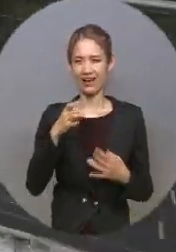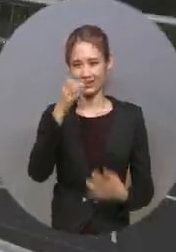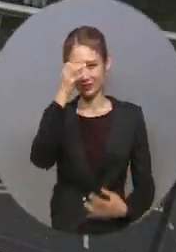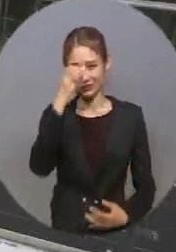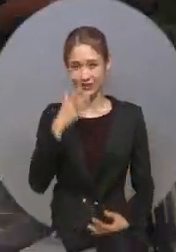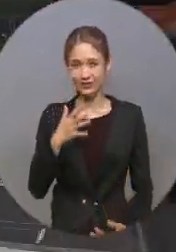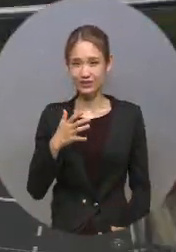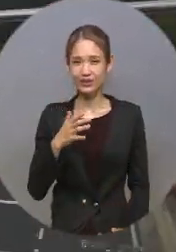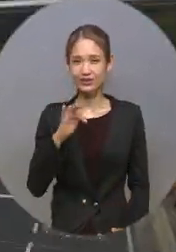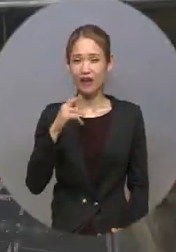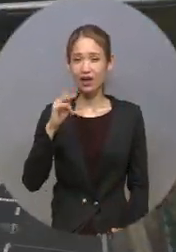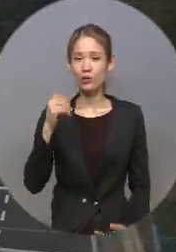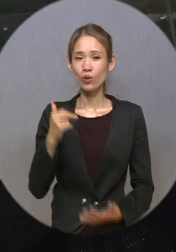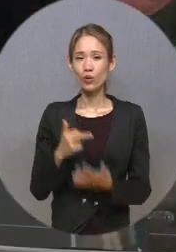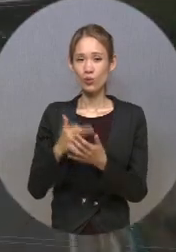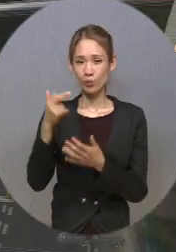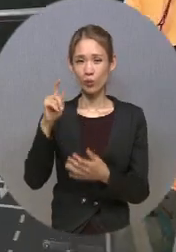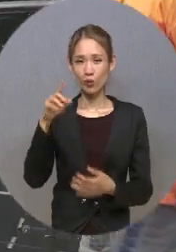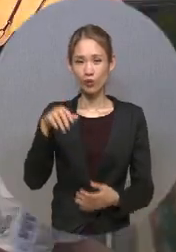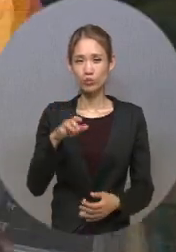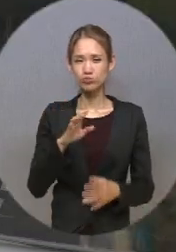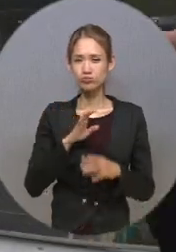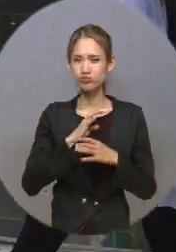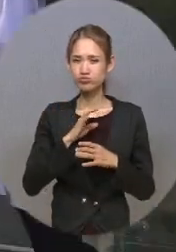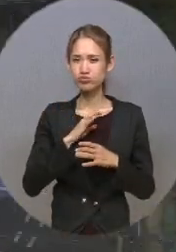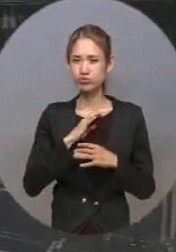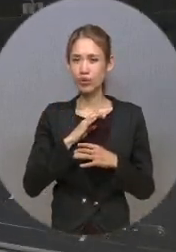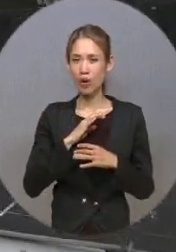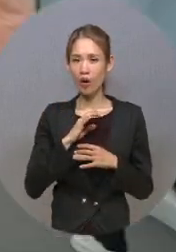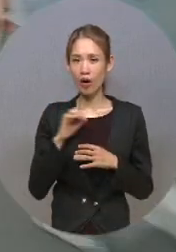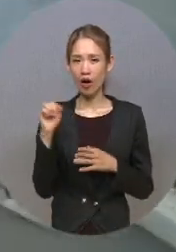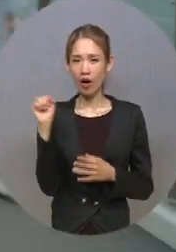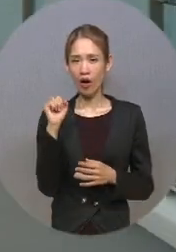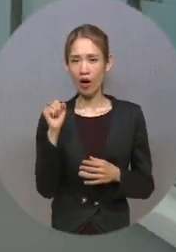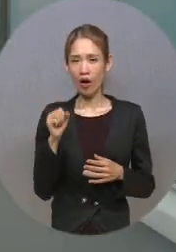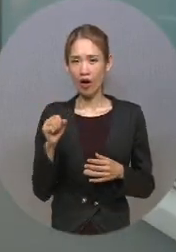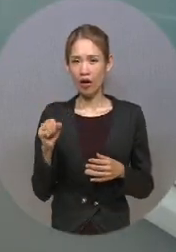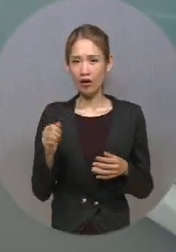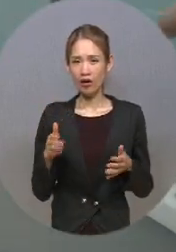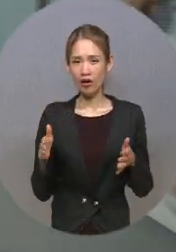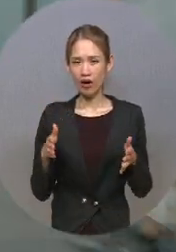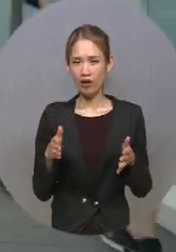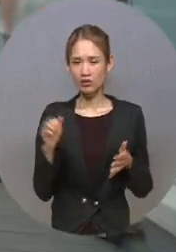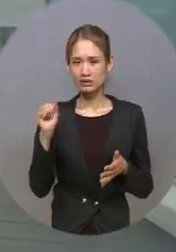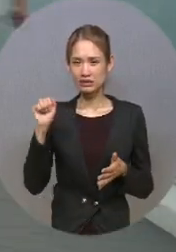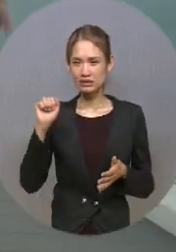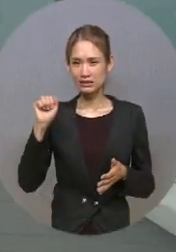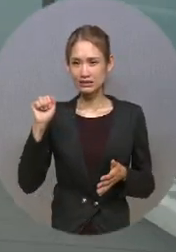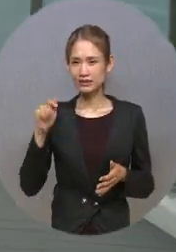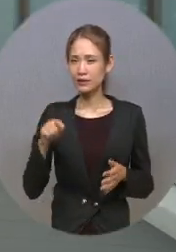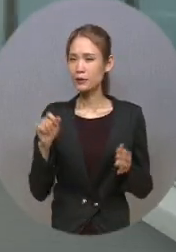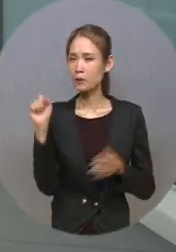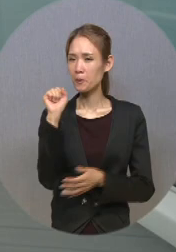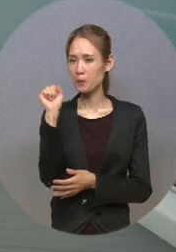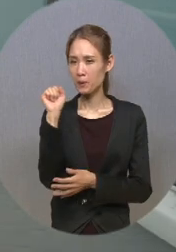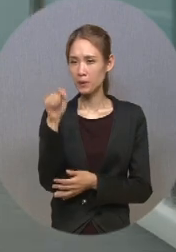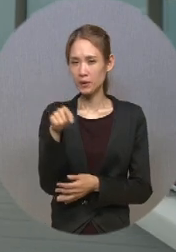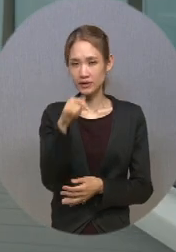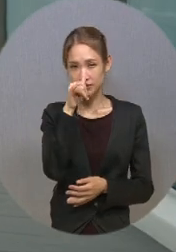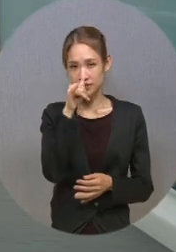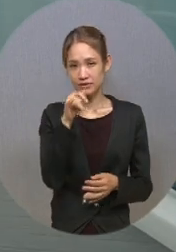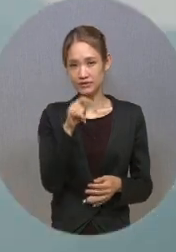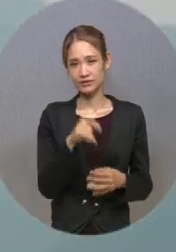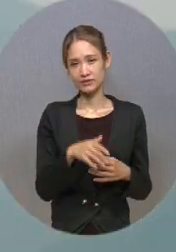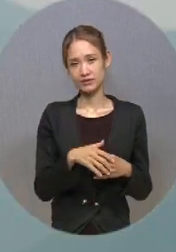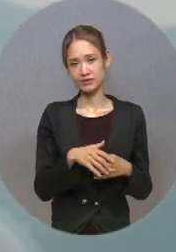어디 있는 거예요? 무서워가지고. 어, 왜 이렇게 흔들려요 다리 근데? 어머 어머 왜 그러는 거야? 어머 진짜 흔들리는데? 왜 흔들리는 거죠? 지금